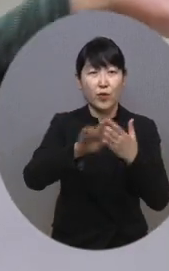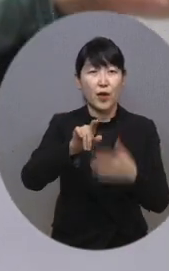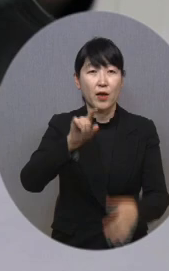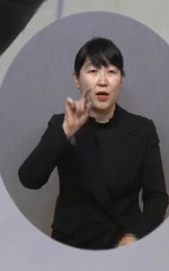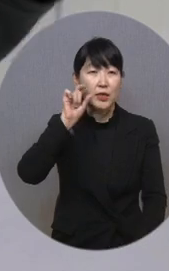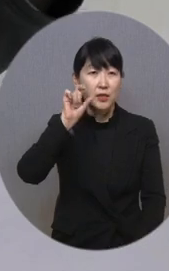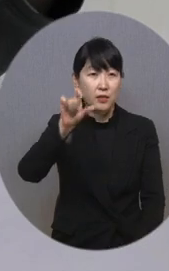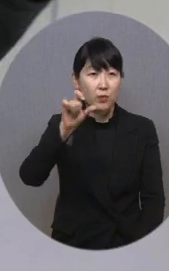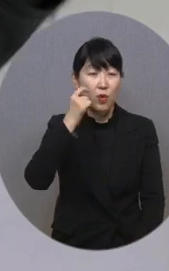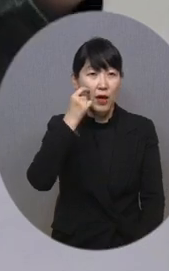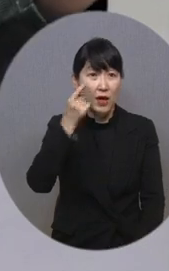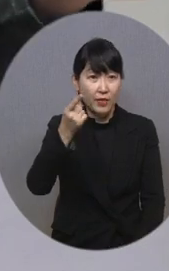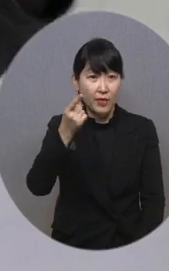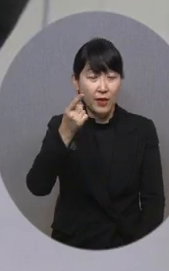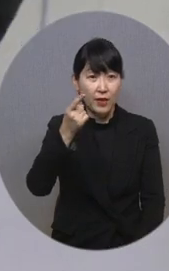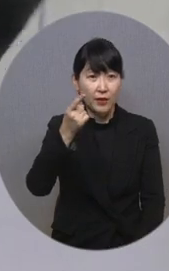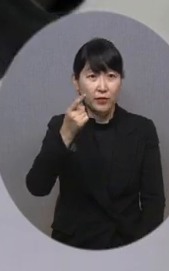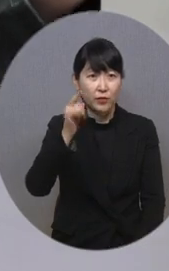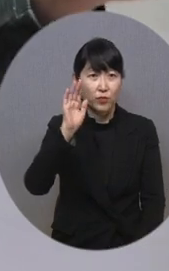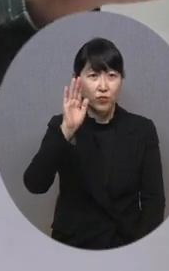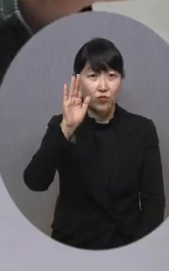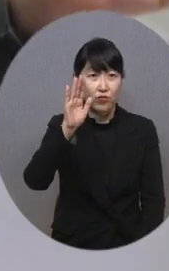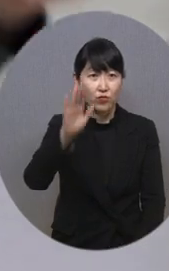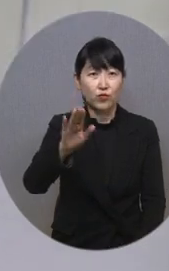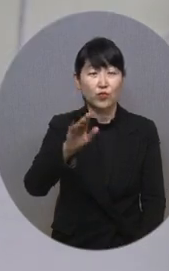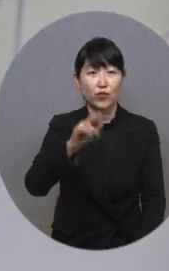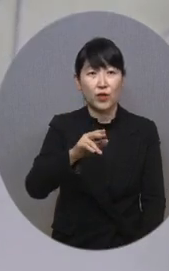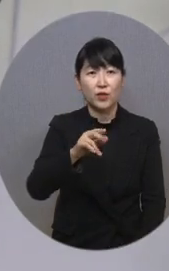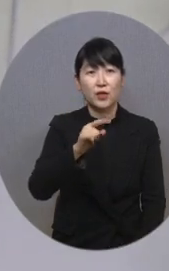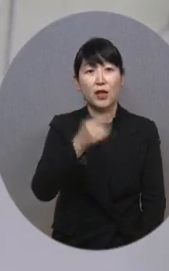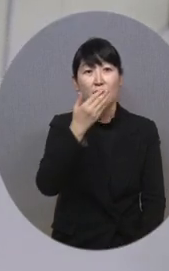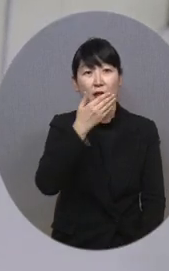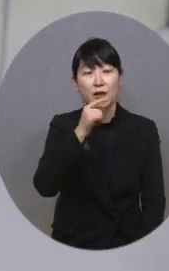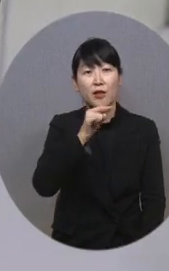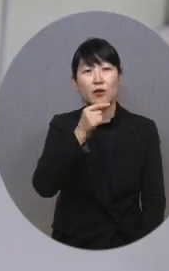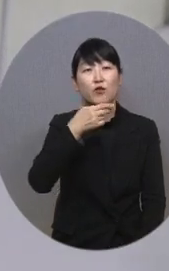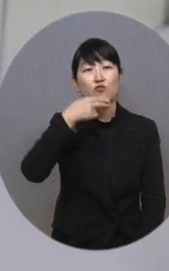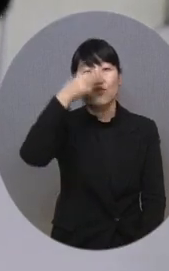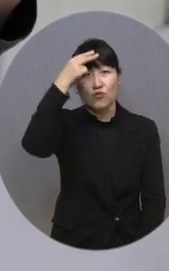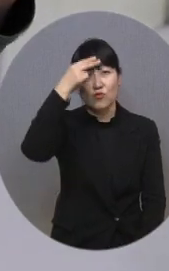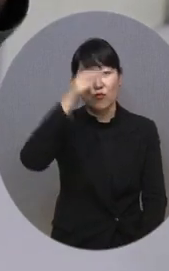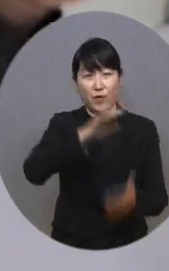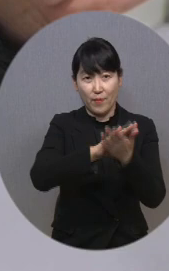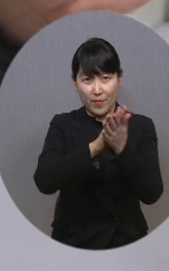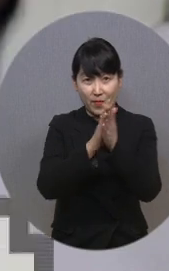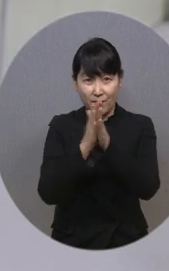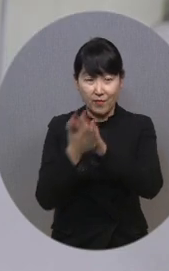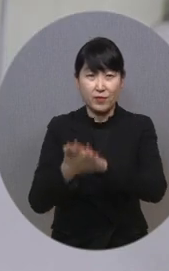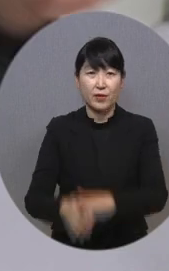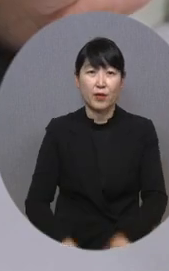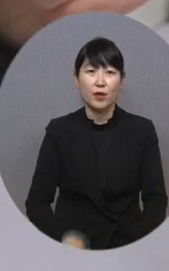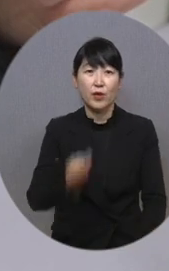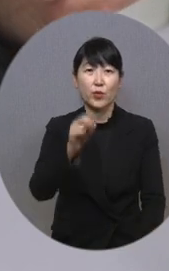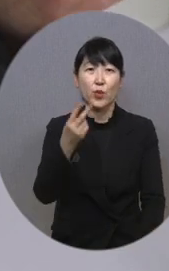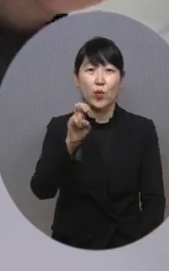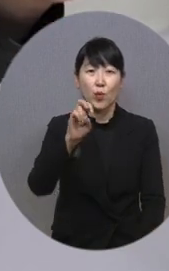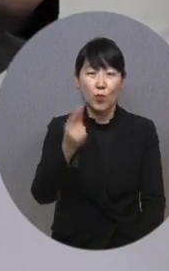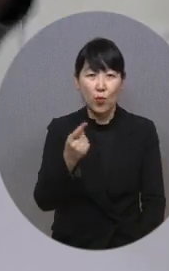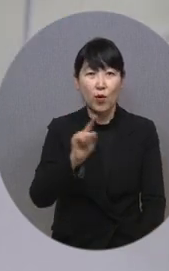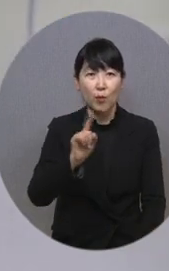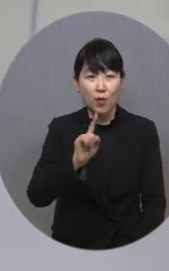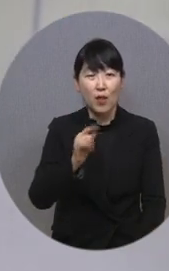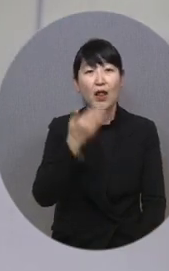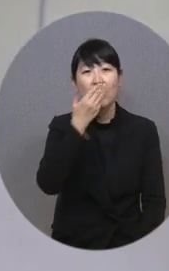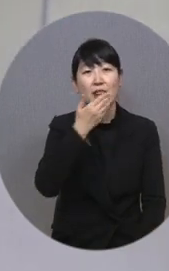되면 여기가 이제 주스에서 술로 바뀌게 되는 거죠. 그 효모의 먹이가 뭐냐면 주스에 포함이 되어 있는 당입니다. 아,